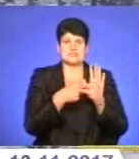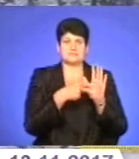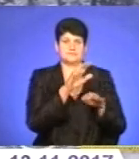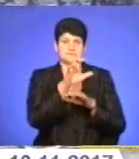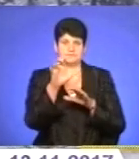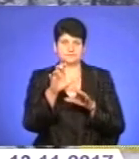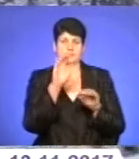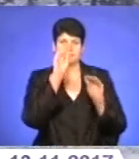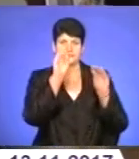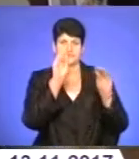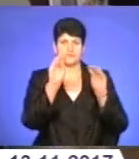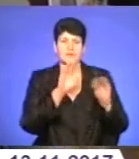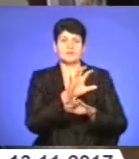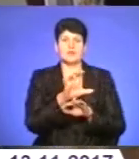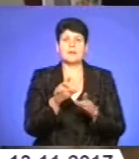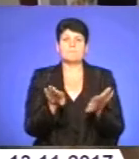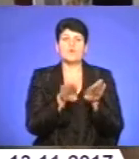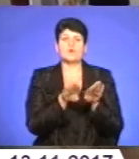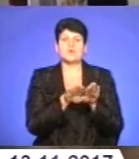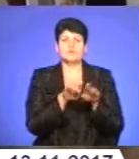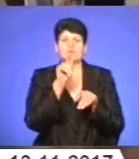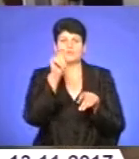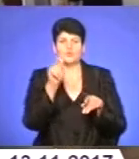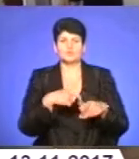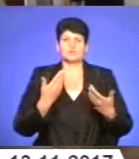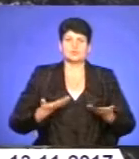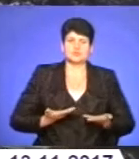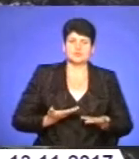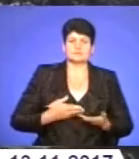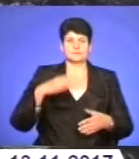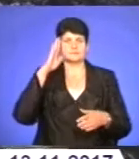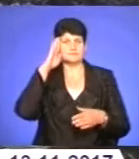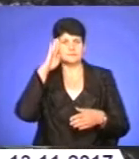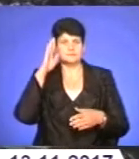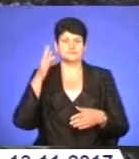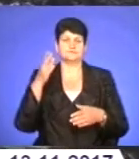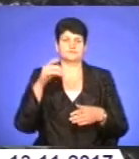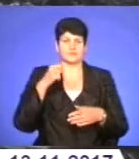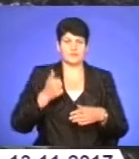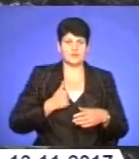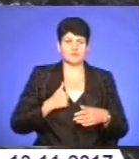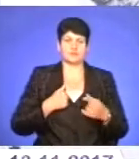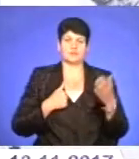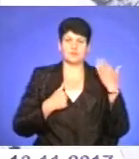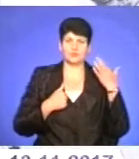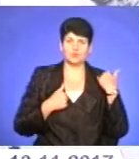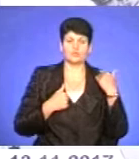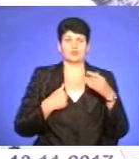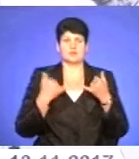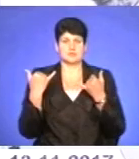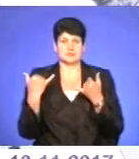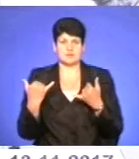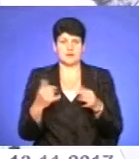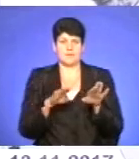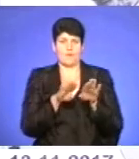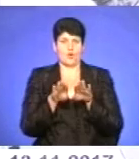На стендах розмістили світлини, де порівнюють бойові дії та побут бійців минулого та сьогодення. Також порівнюють агресорів 20-го та